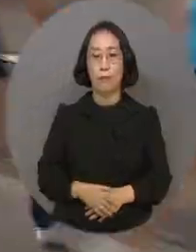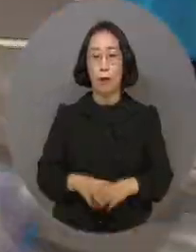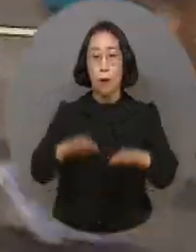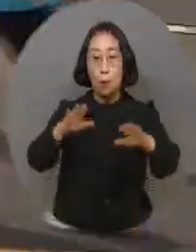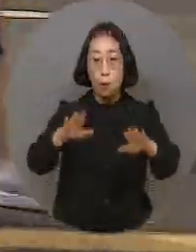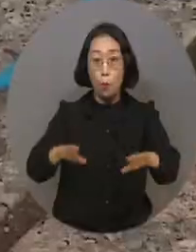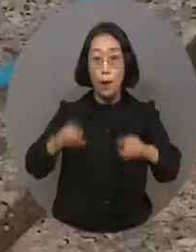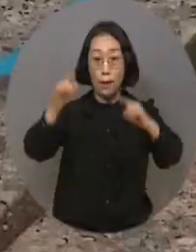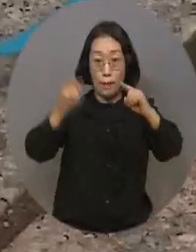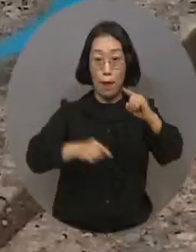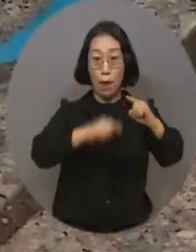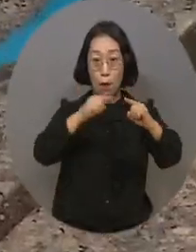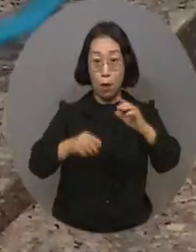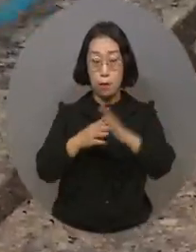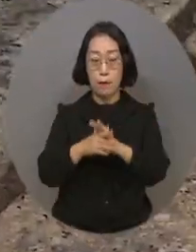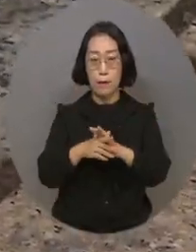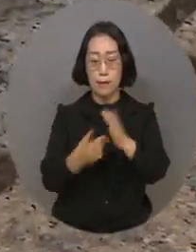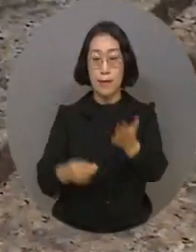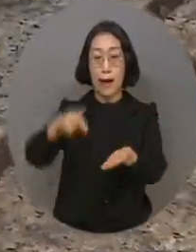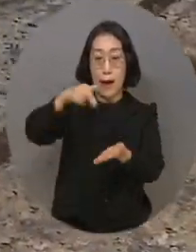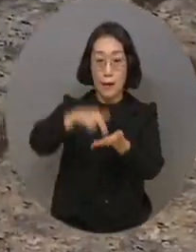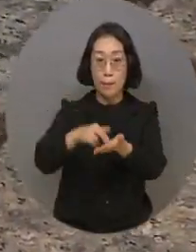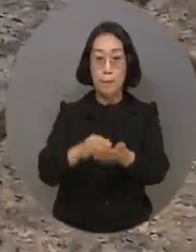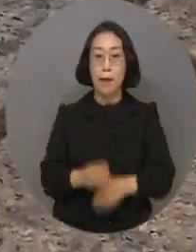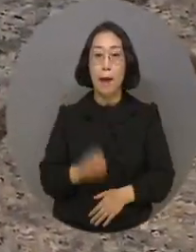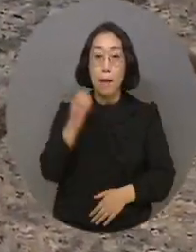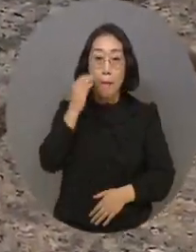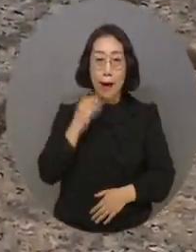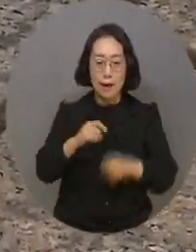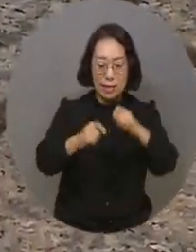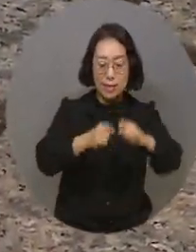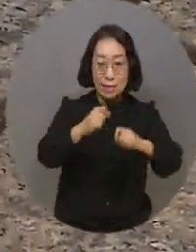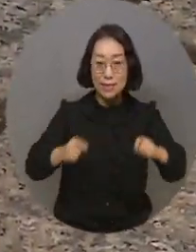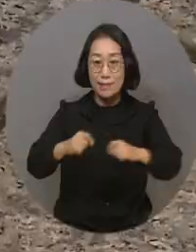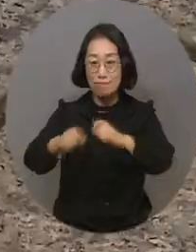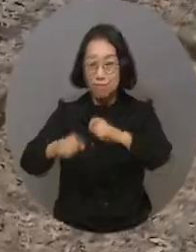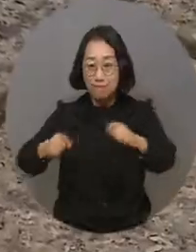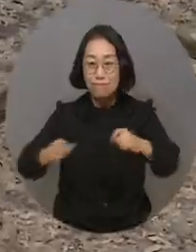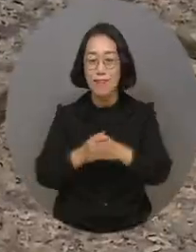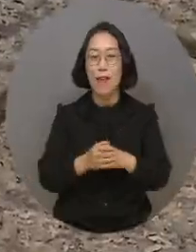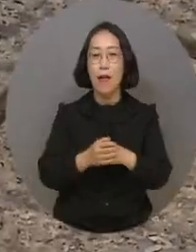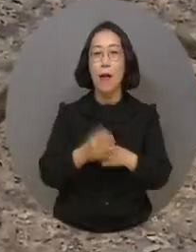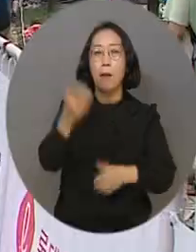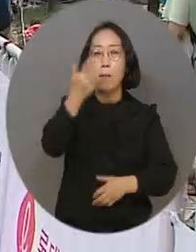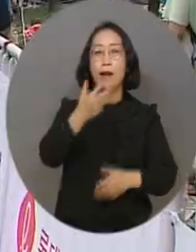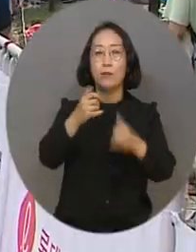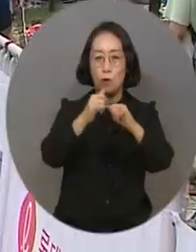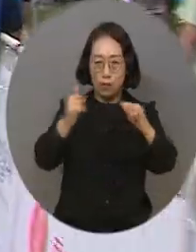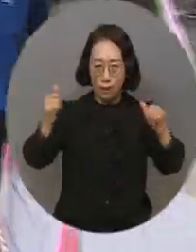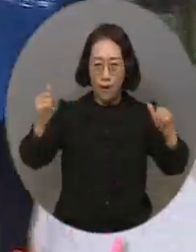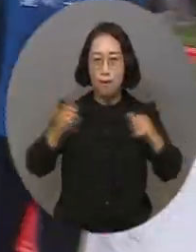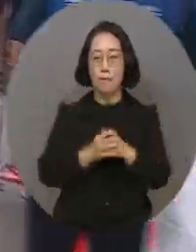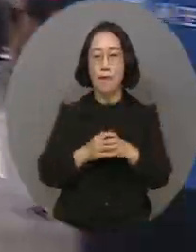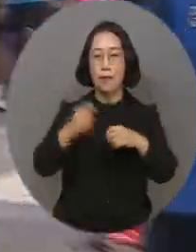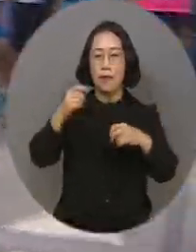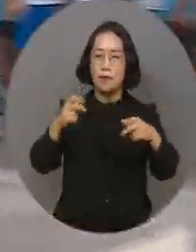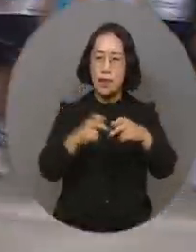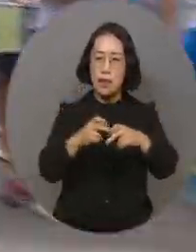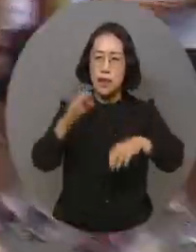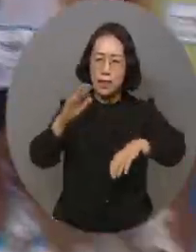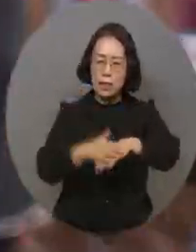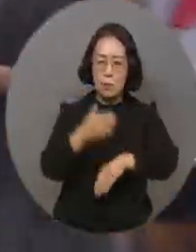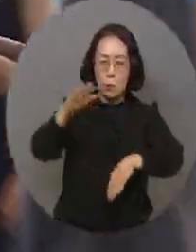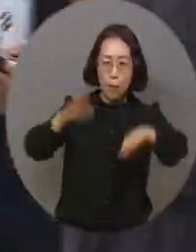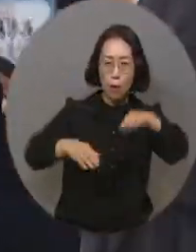올해 대회에서는 자립을 상징하는 파란색 신발끈을 묶은 8,000명에 가까운 참가자들이 장애에 대한 잘못된